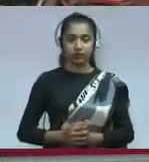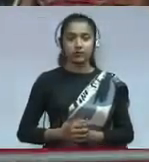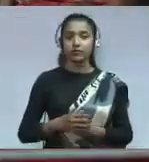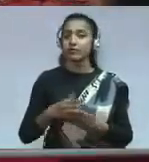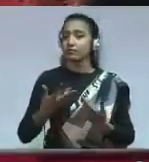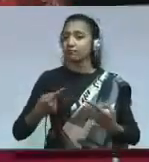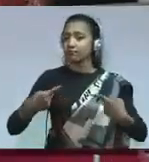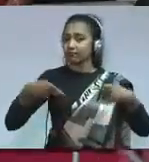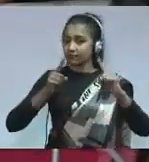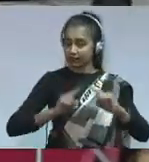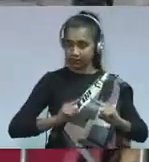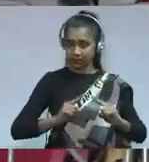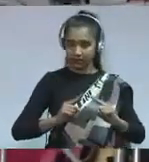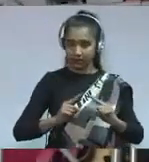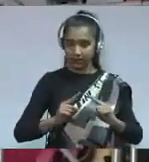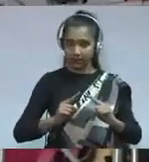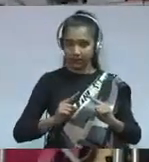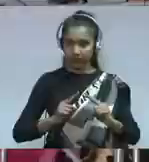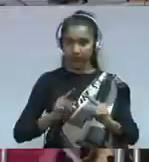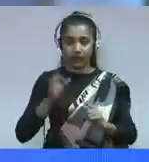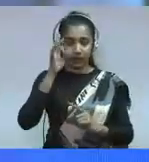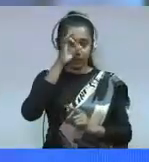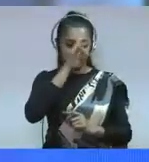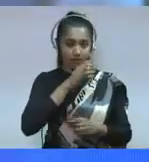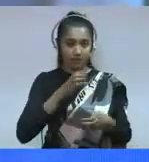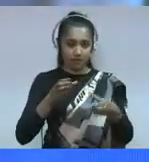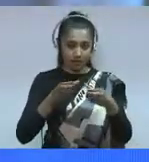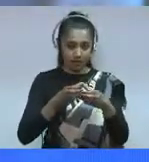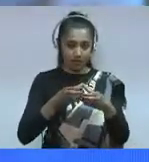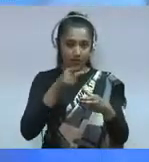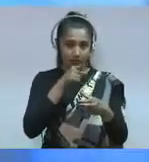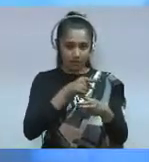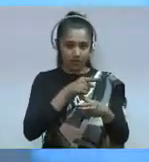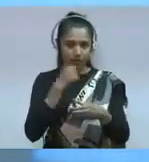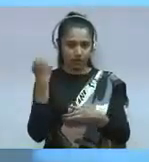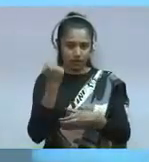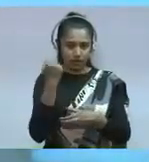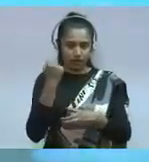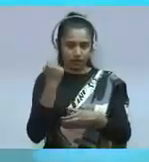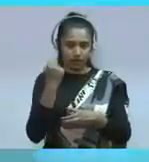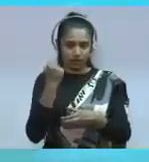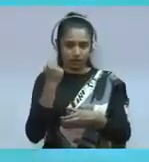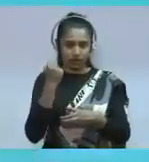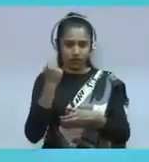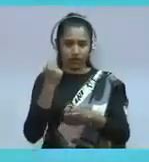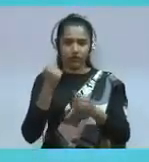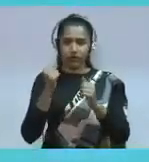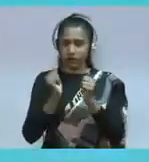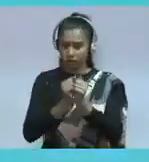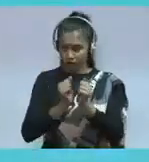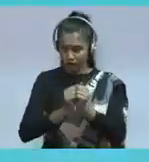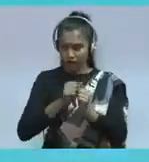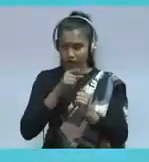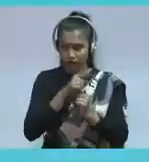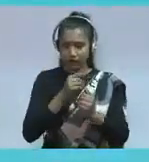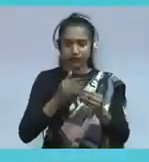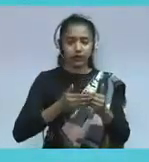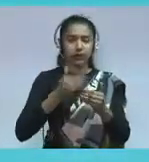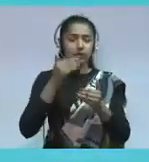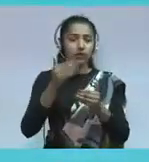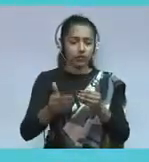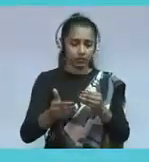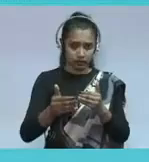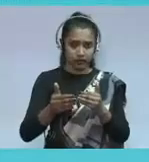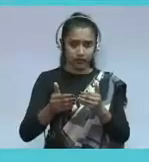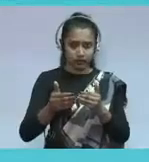මීළඟට පක්ෂ සමුළුවේ නිල කටයුත්තක් ලෙස ඉදිරි වසර සඳහා නව නායකත්වයේ